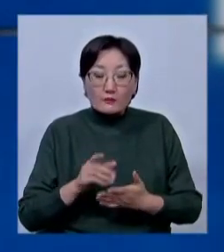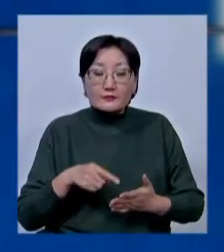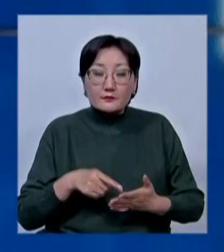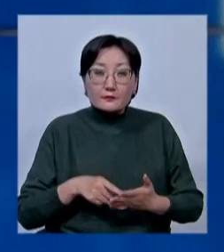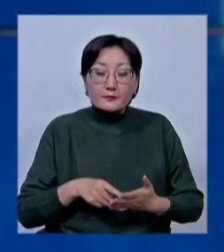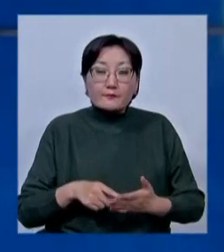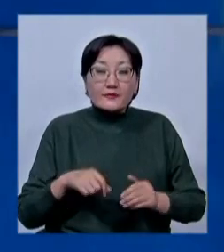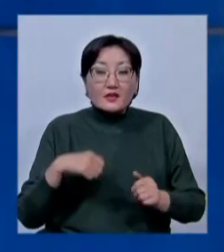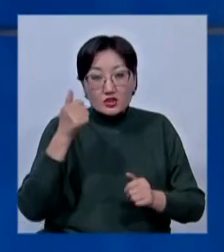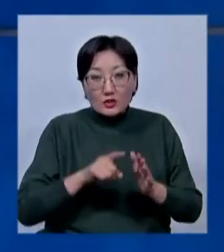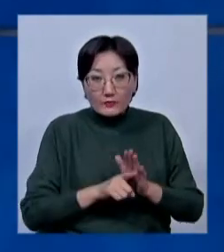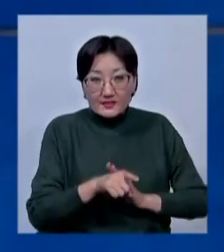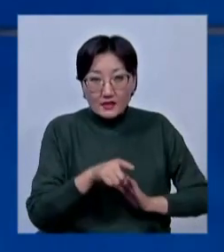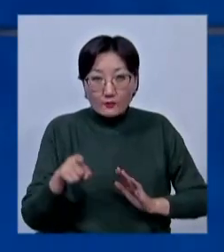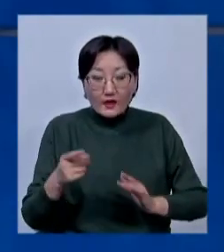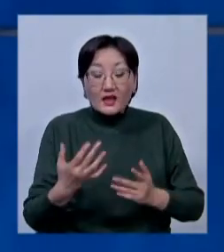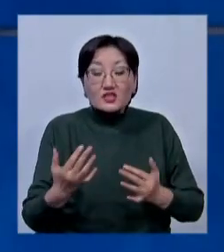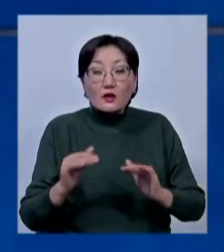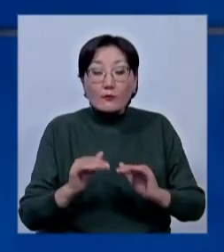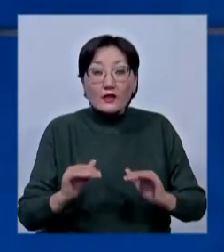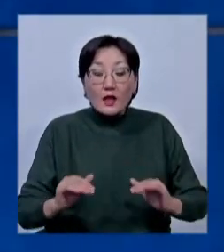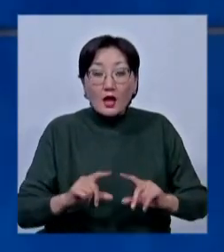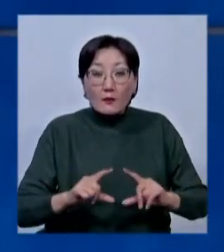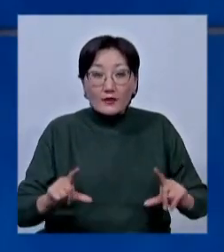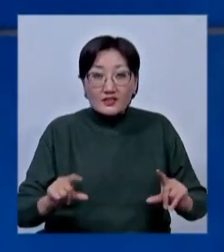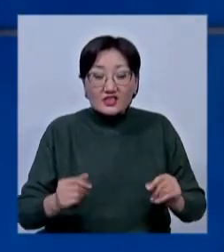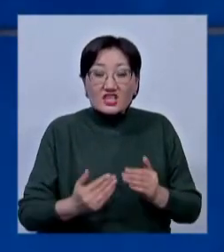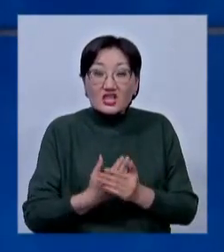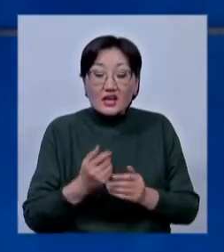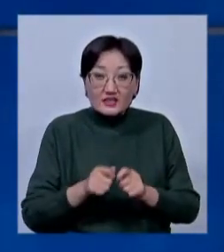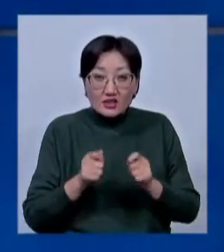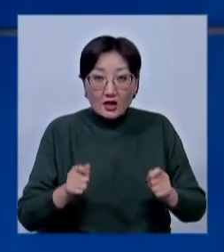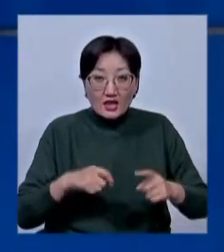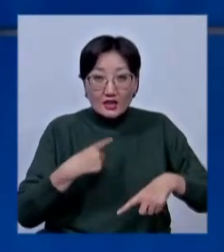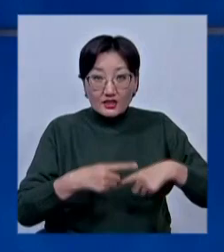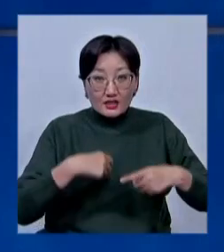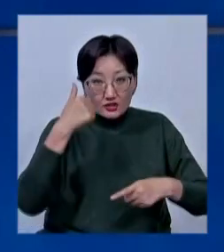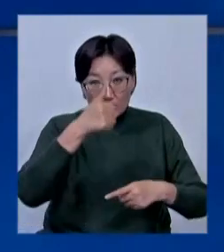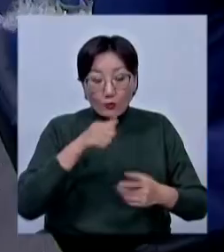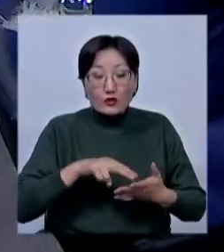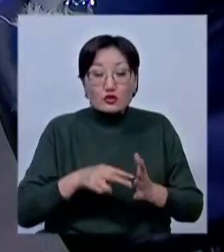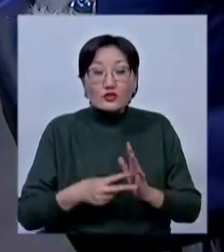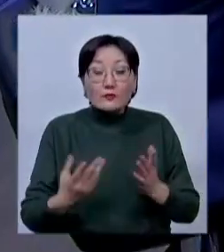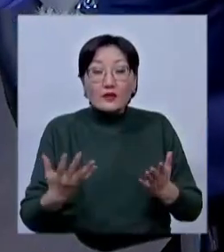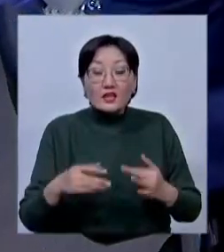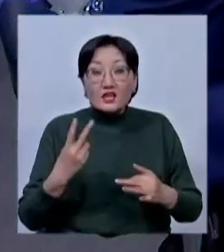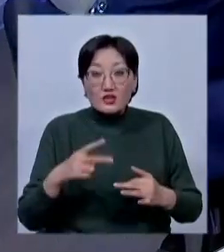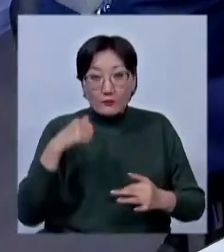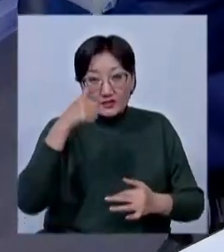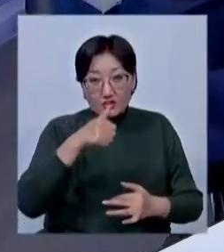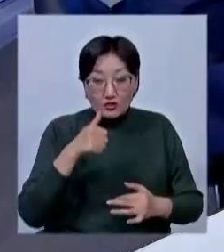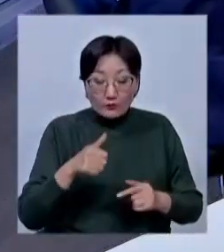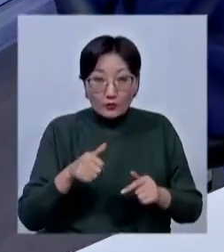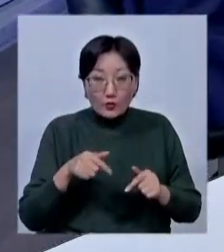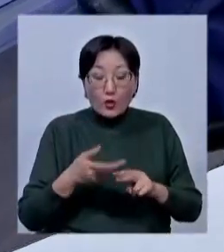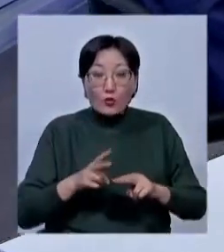Енді жыл басынан бері қанша балабақша жаңадан ашылды? Келесі жылға жоспарыңыз? 20-шы жылы